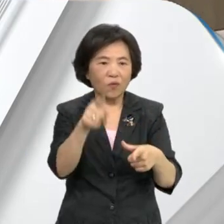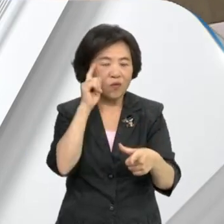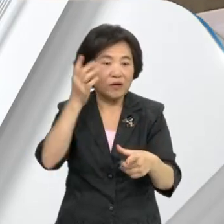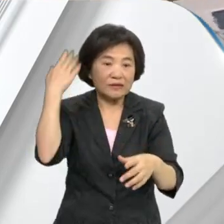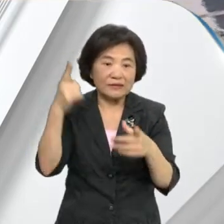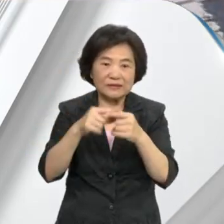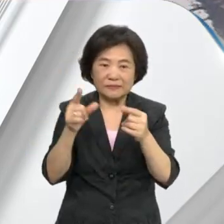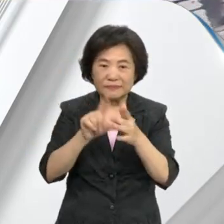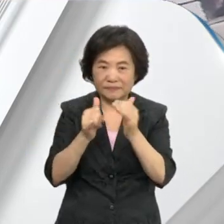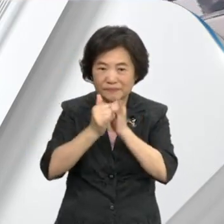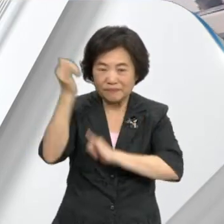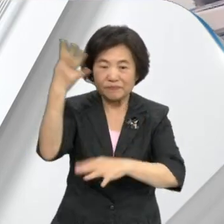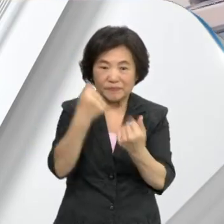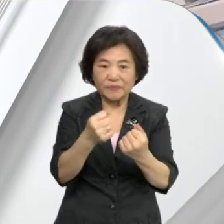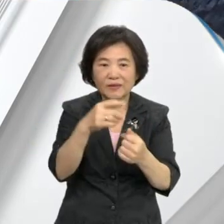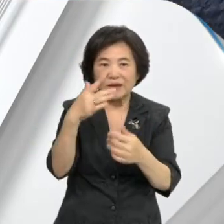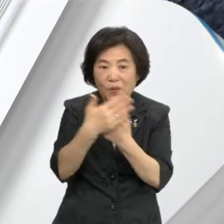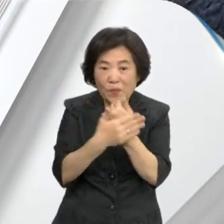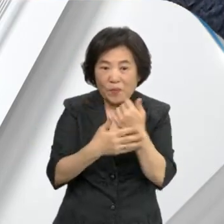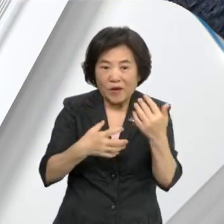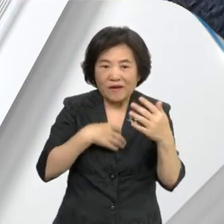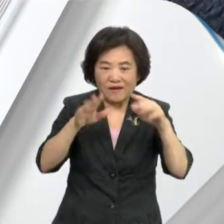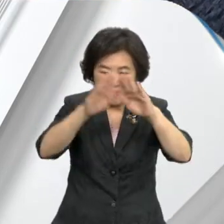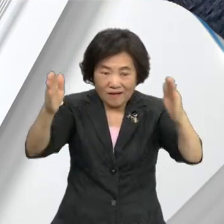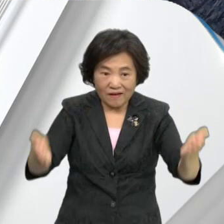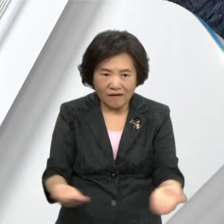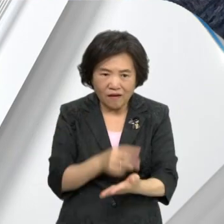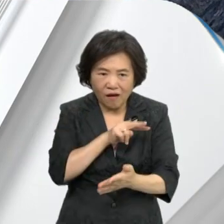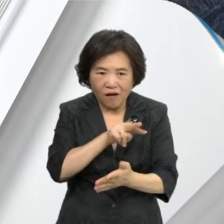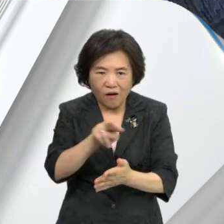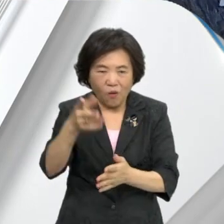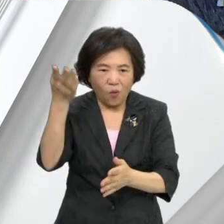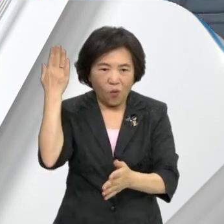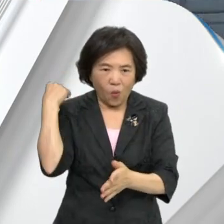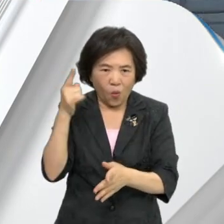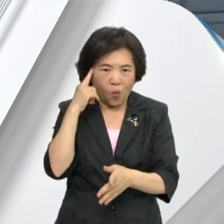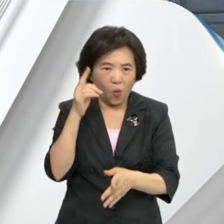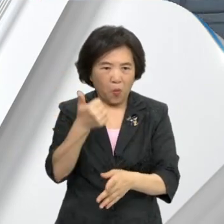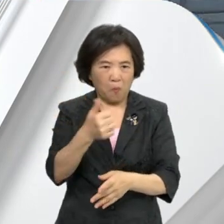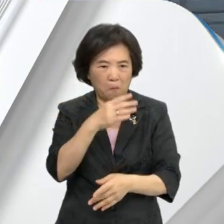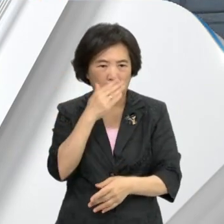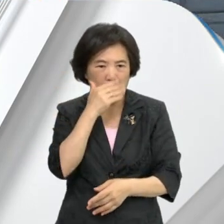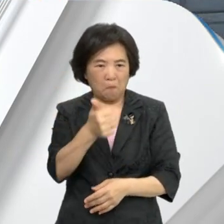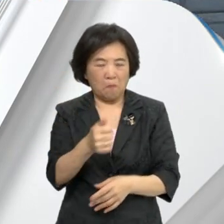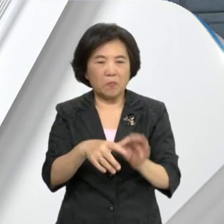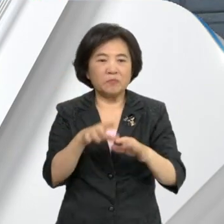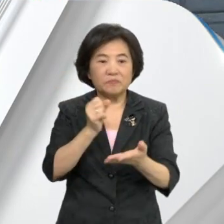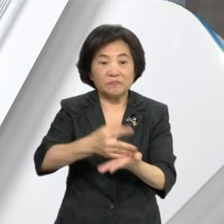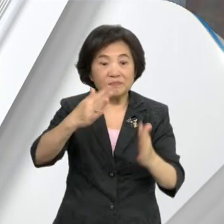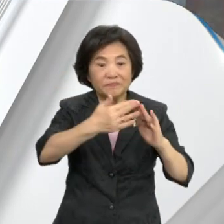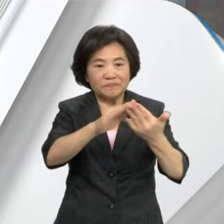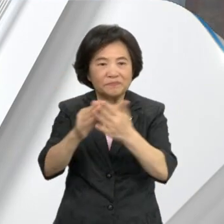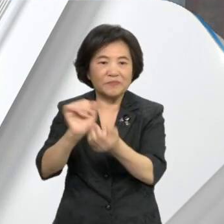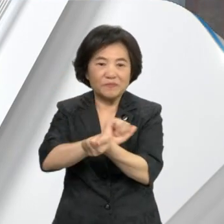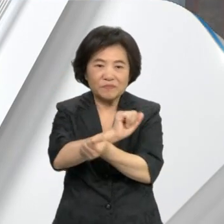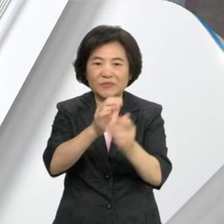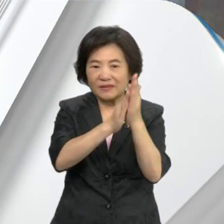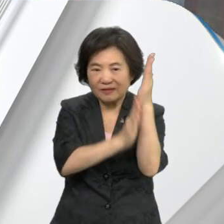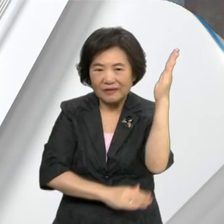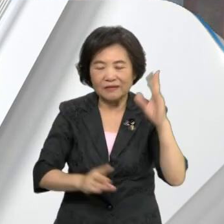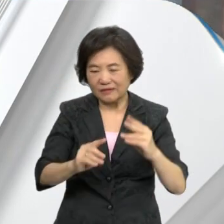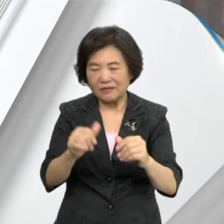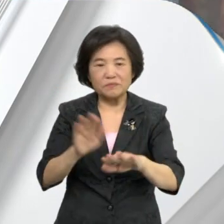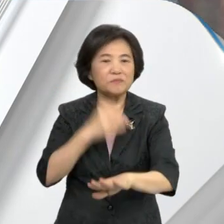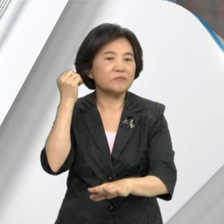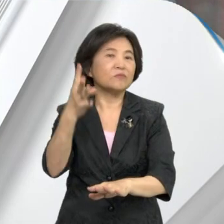日子时期路留下来的老保险柜，还是看得出旧时代的风化，但是建筑本体的表面同地